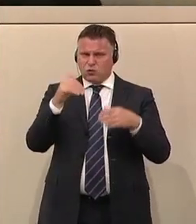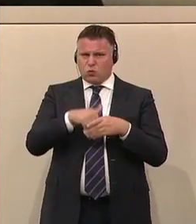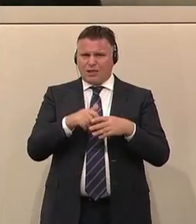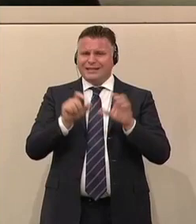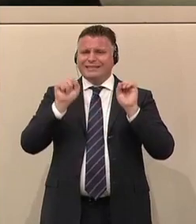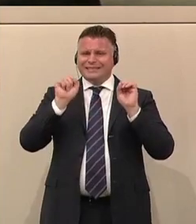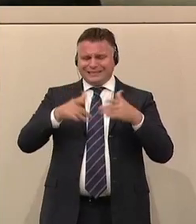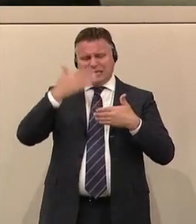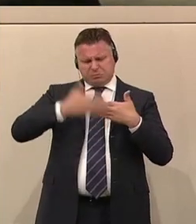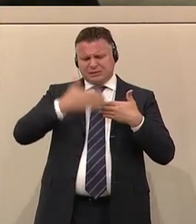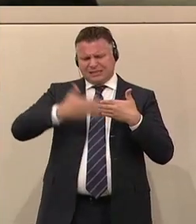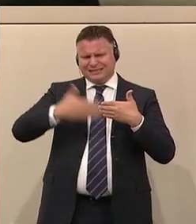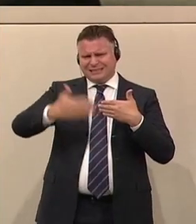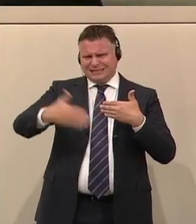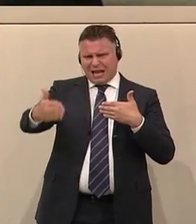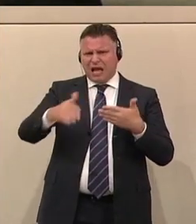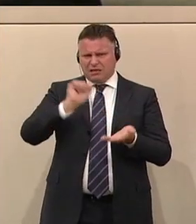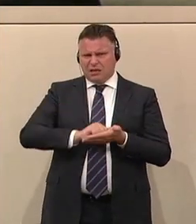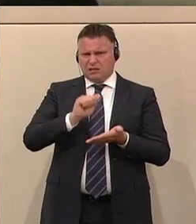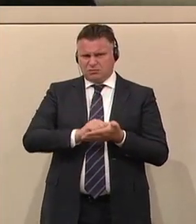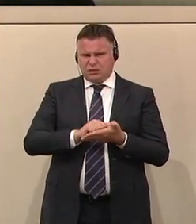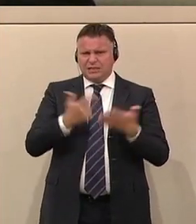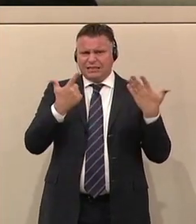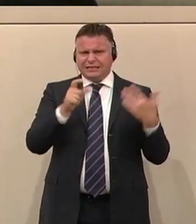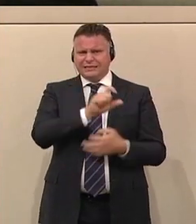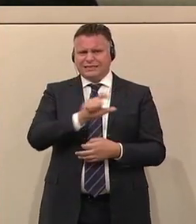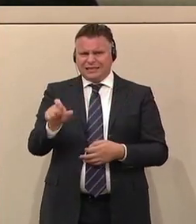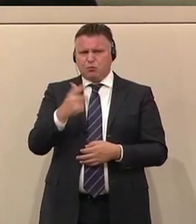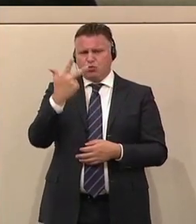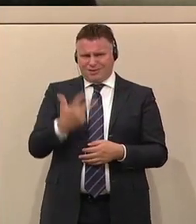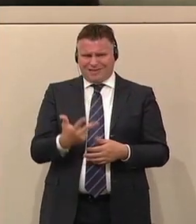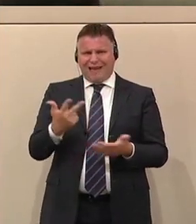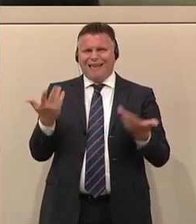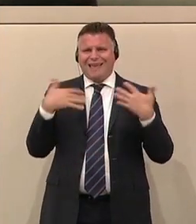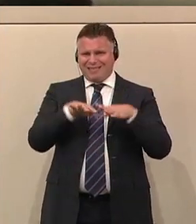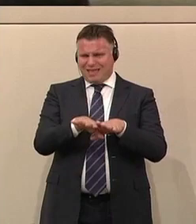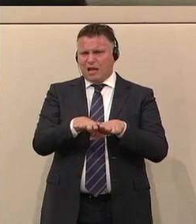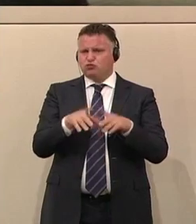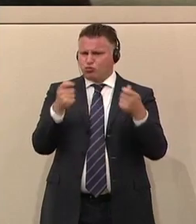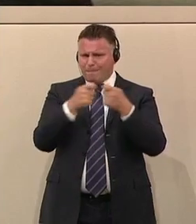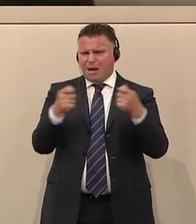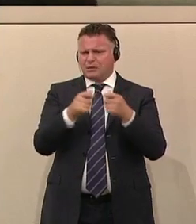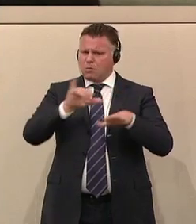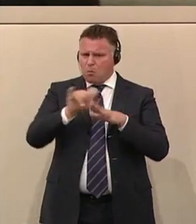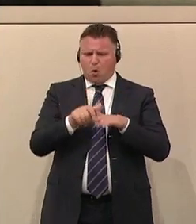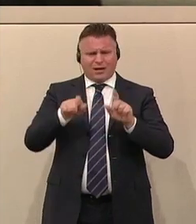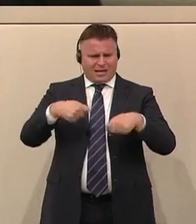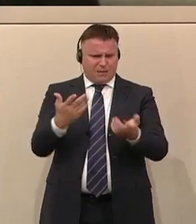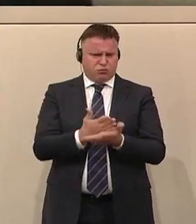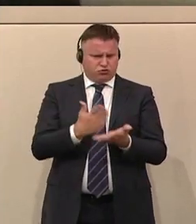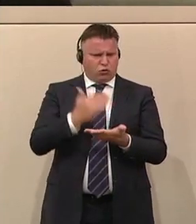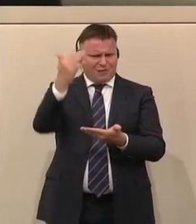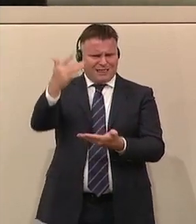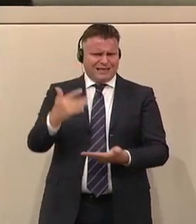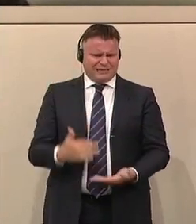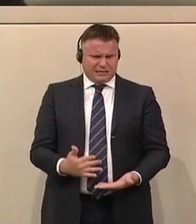17 Seiten ausgedrückt und aktuell sind 703 Integrationsmaßnahmen und Integrationsprojekte